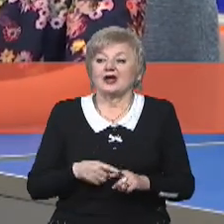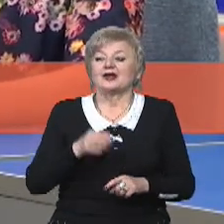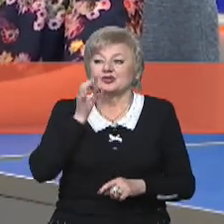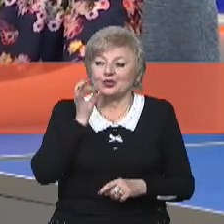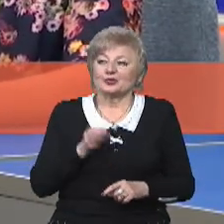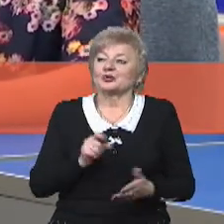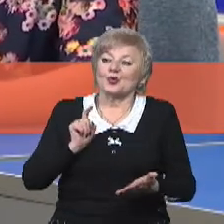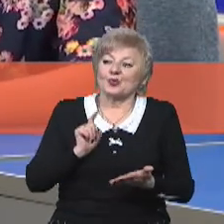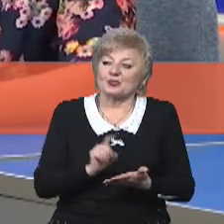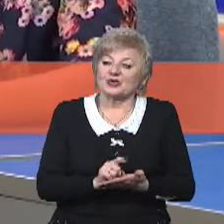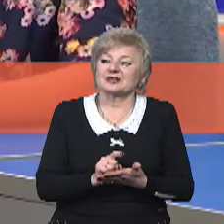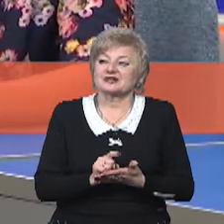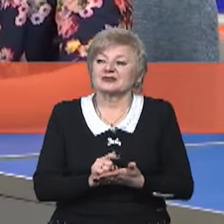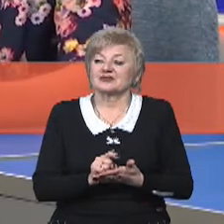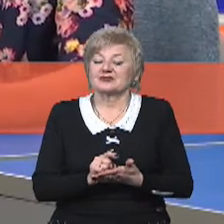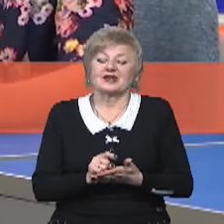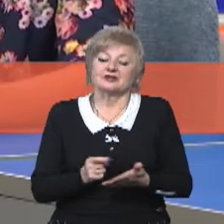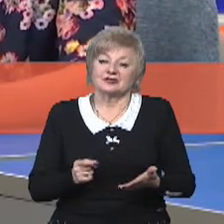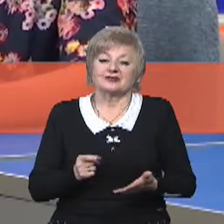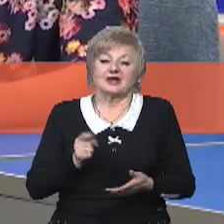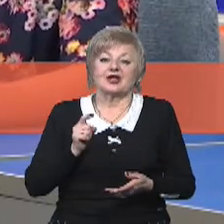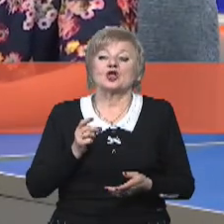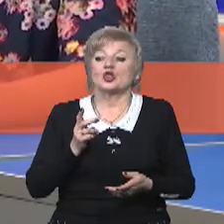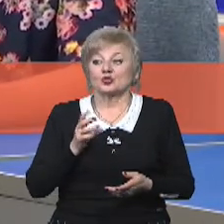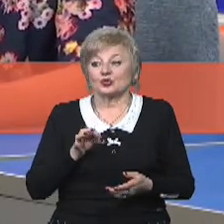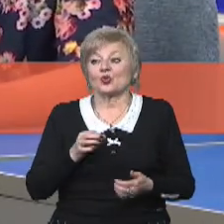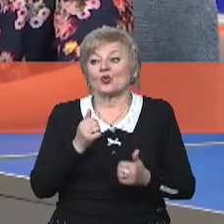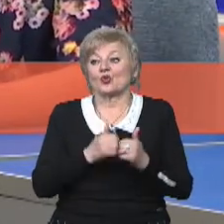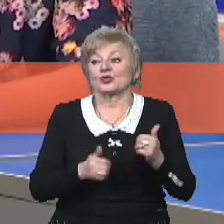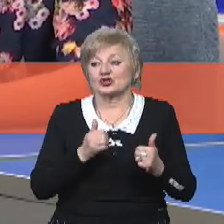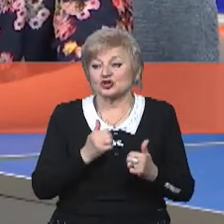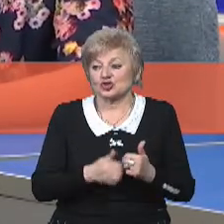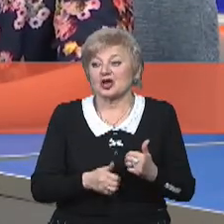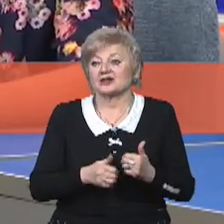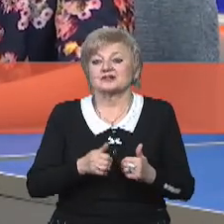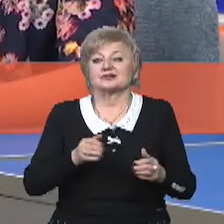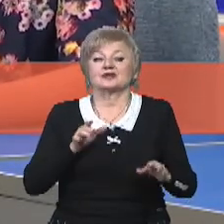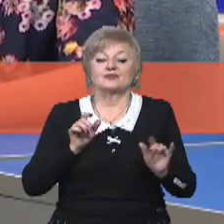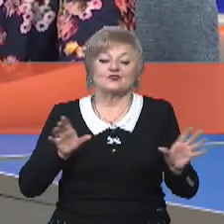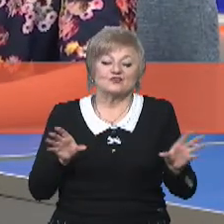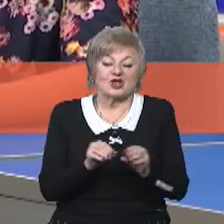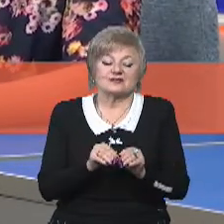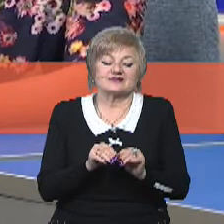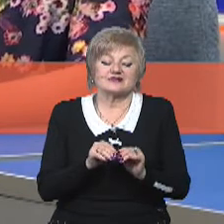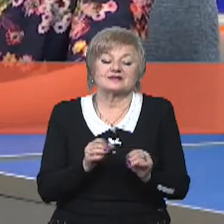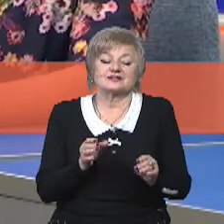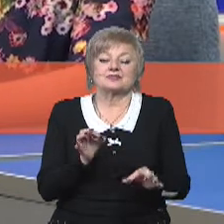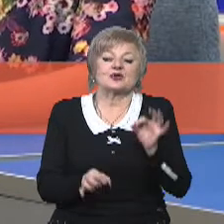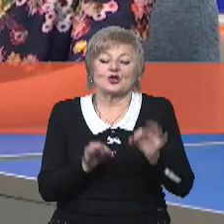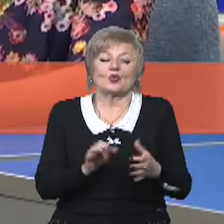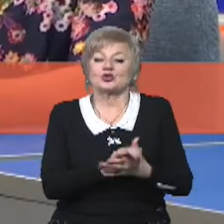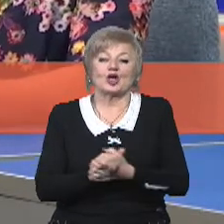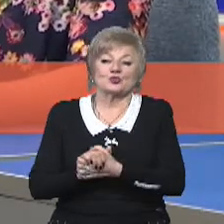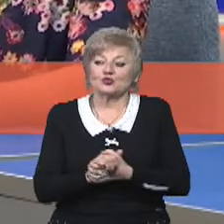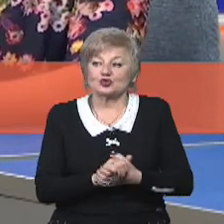які обов'язково здобувають всі, хто там живе. А також люди дуже вчаться взаємодіяти із природою, і різними створіннями, які населяють